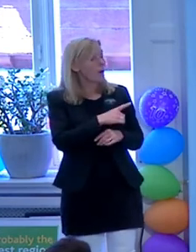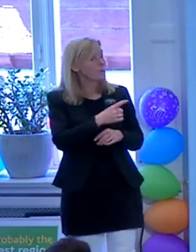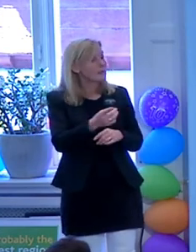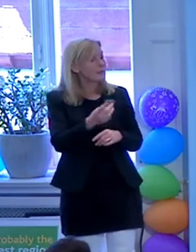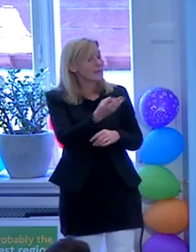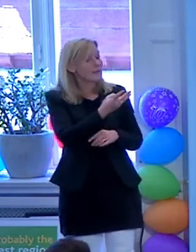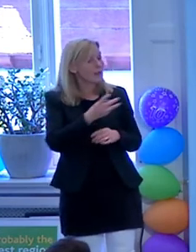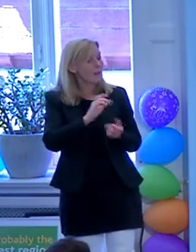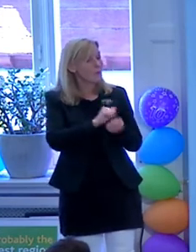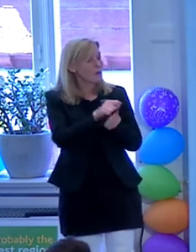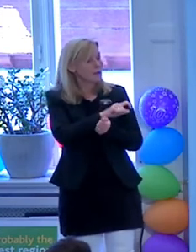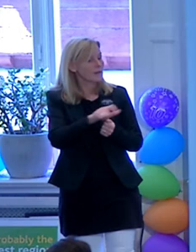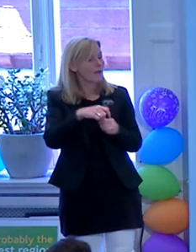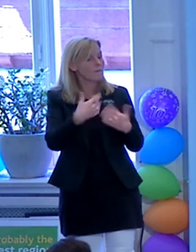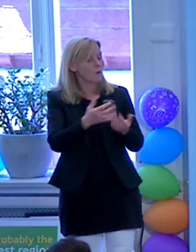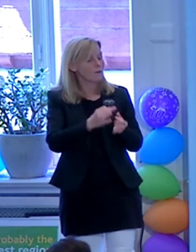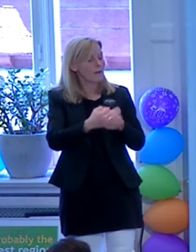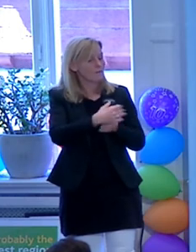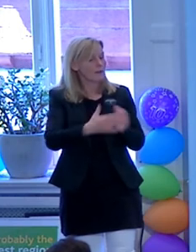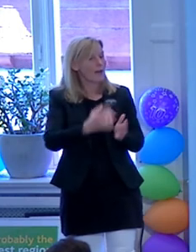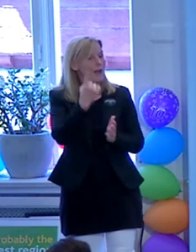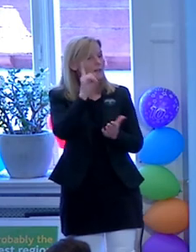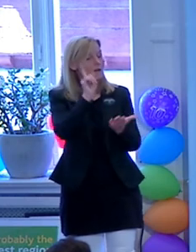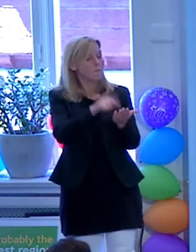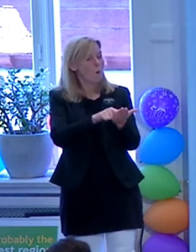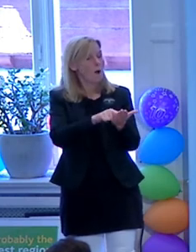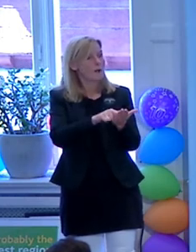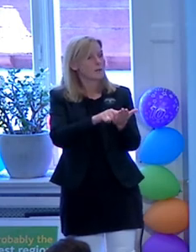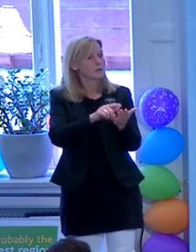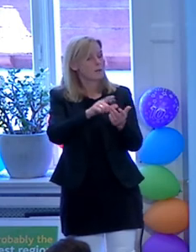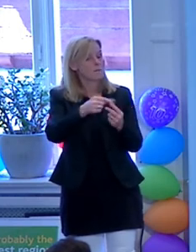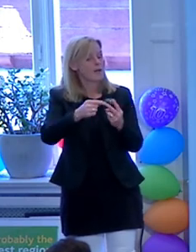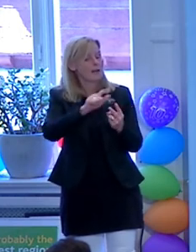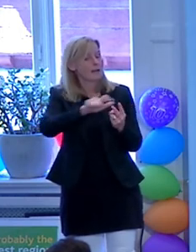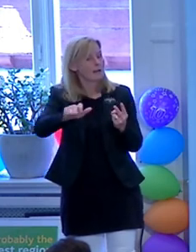få definiera ett mål som är begripligt för väljarna.